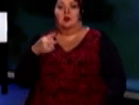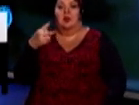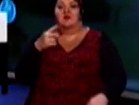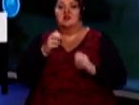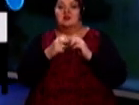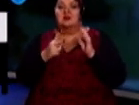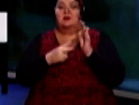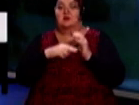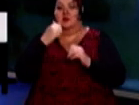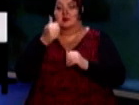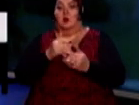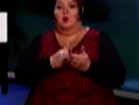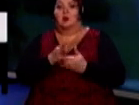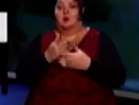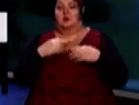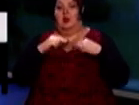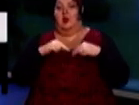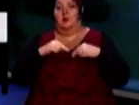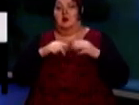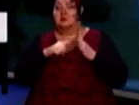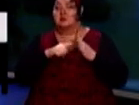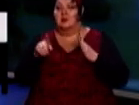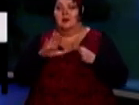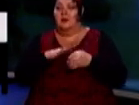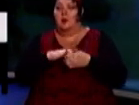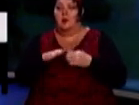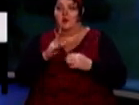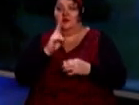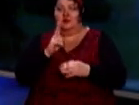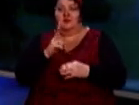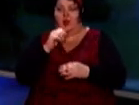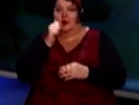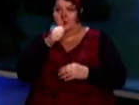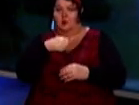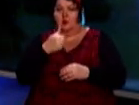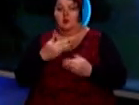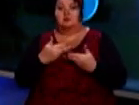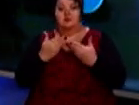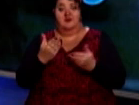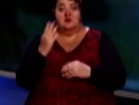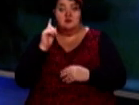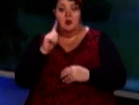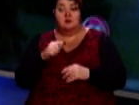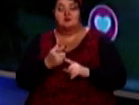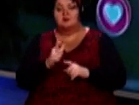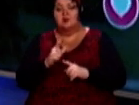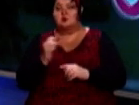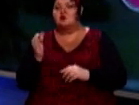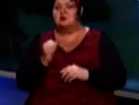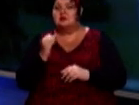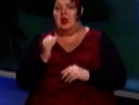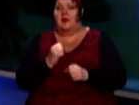Тобто, власне, на посаді я працюю всього 2 роки неповних. Ви знаєте, дуже цікава